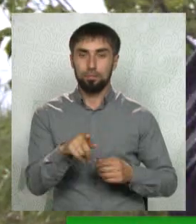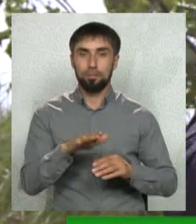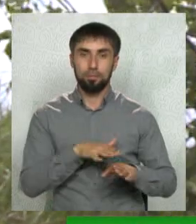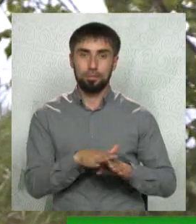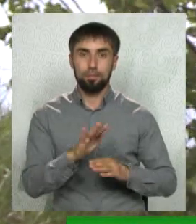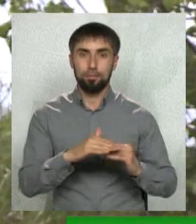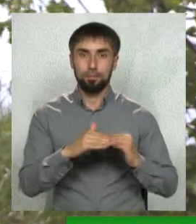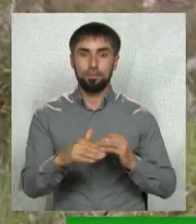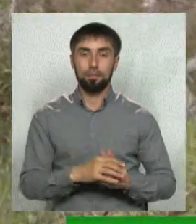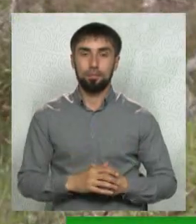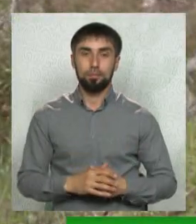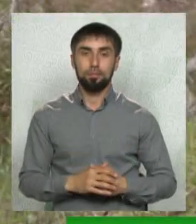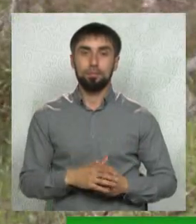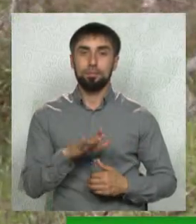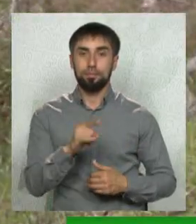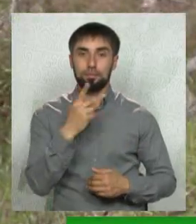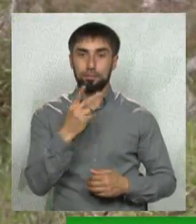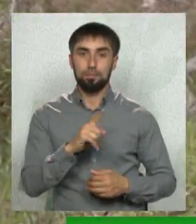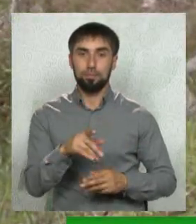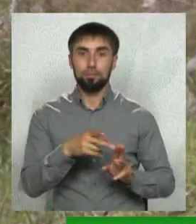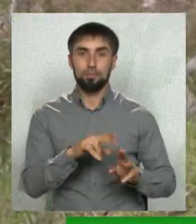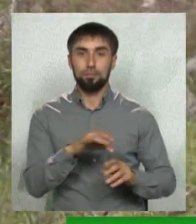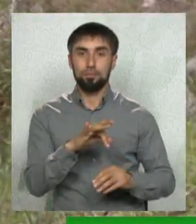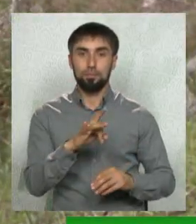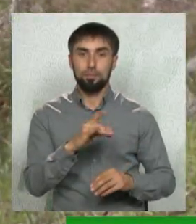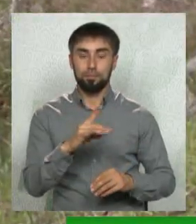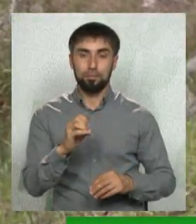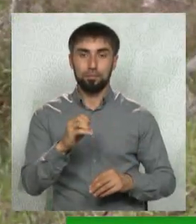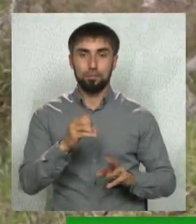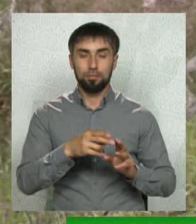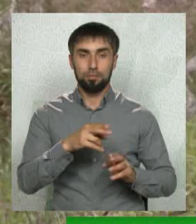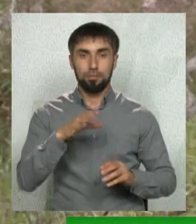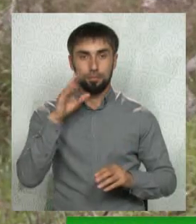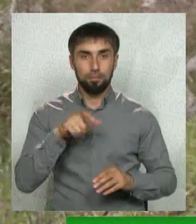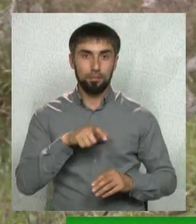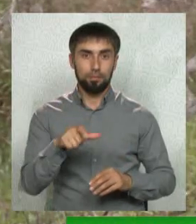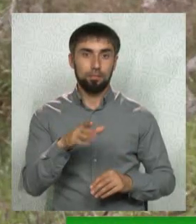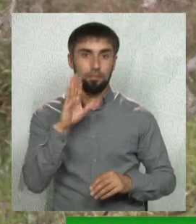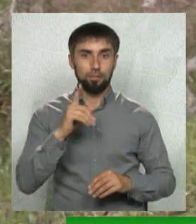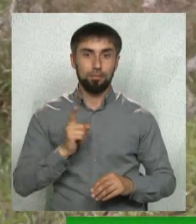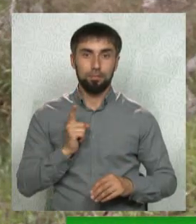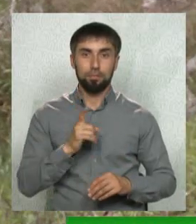можно сбрасывать мусор. Вы видите, что это русло реки Сунжа. Это водоохранная зона, и